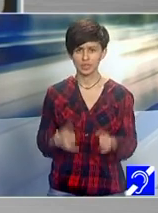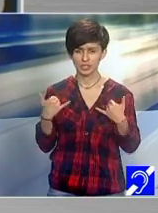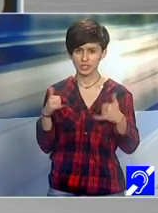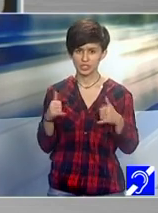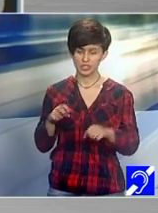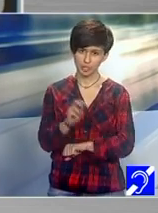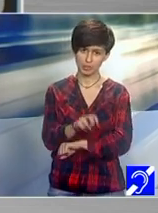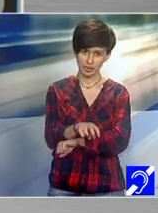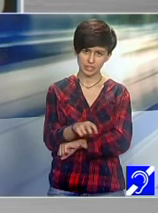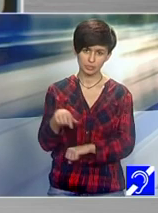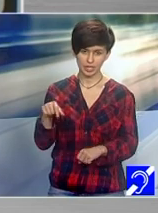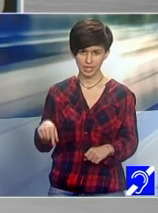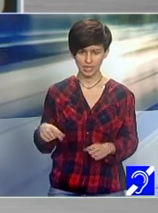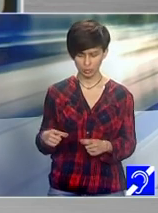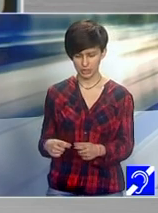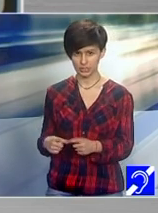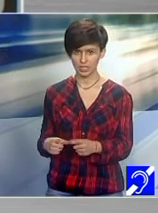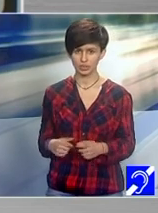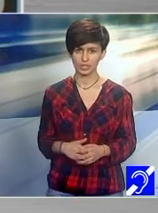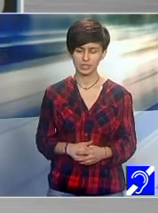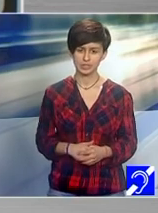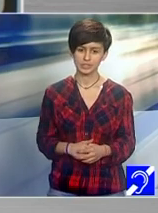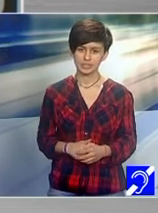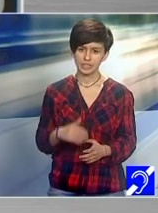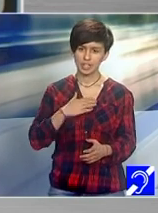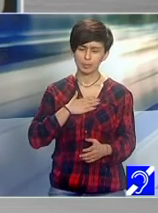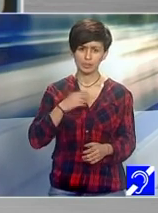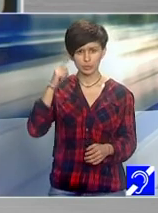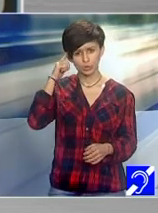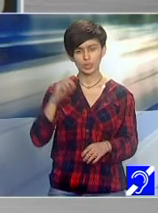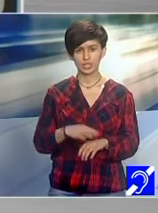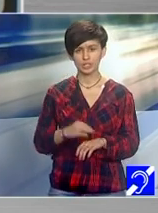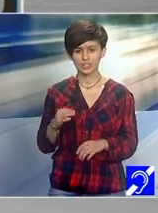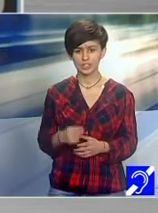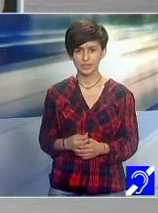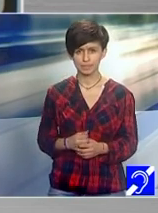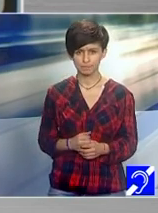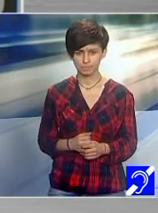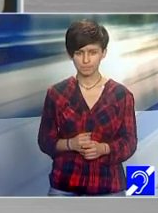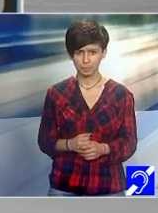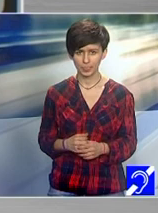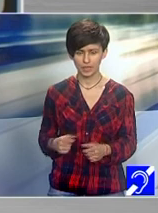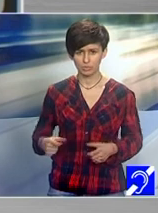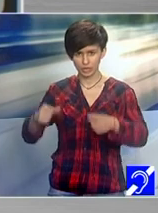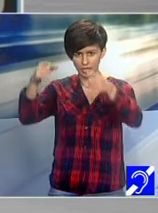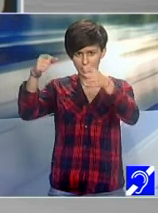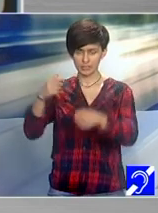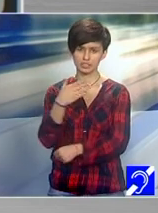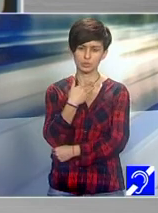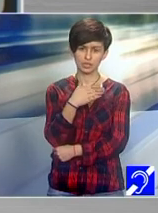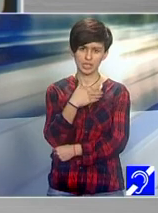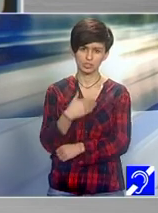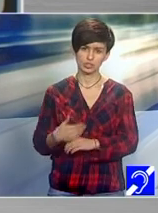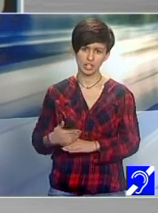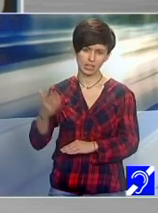la un asemenea salon. Am avut o invenție a unui institut național acum 2 ani